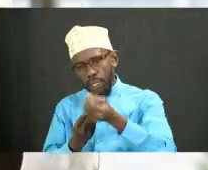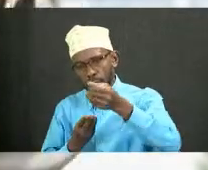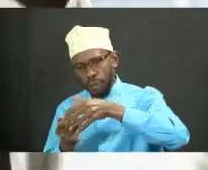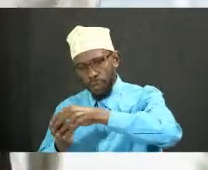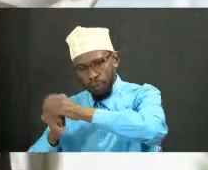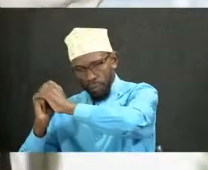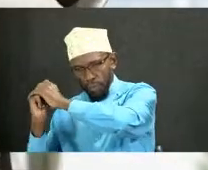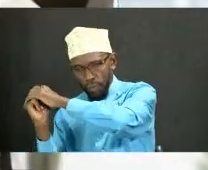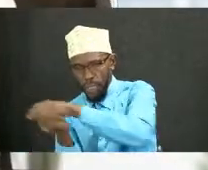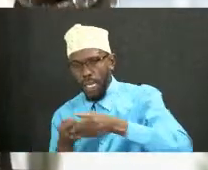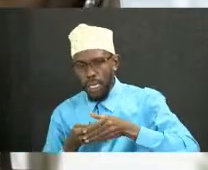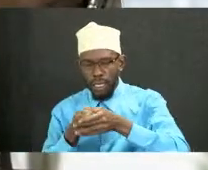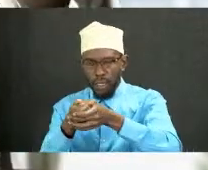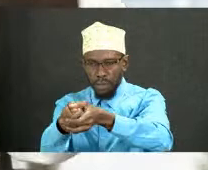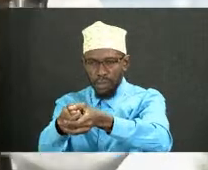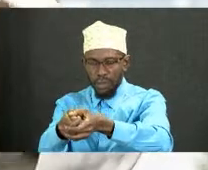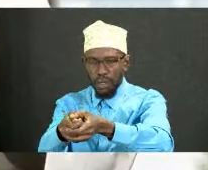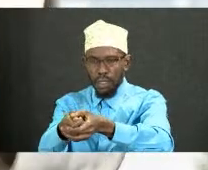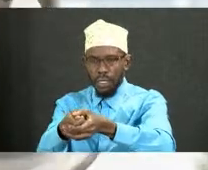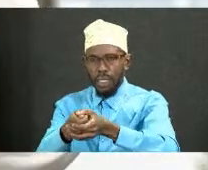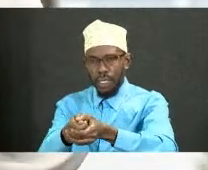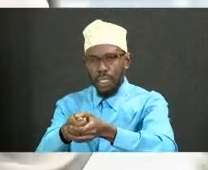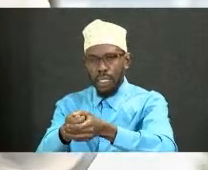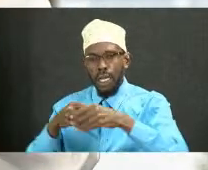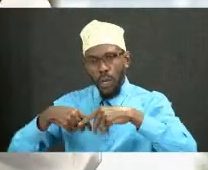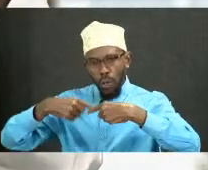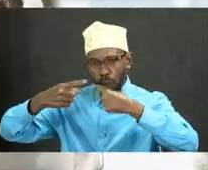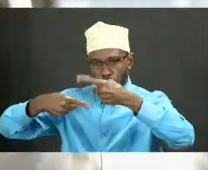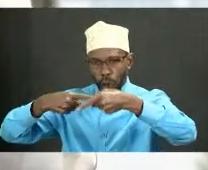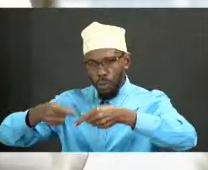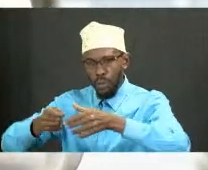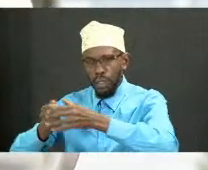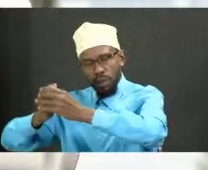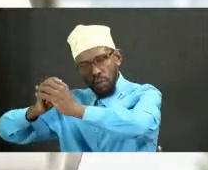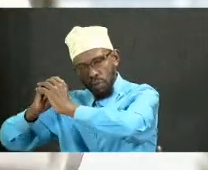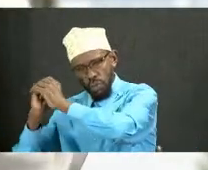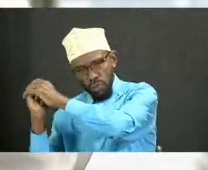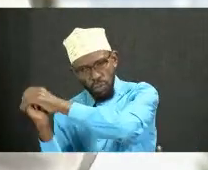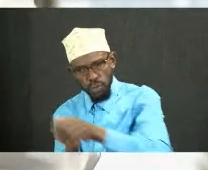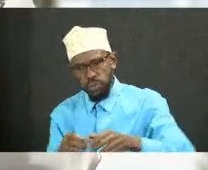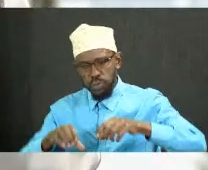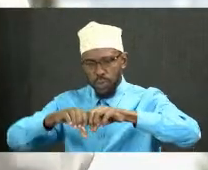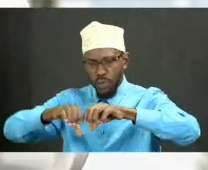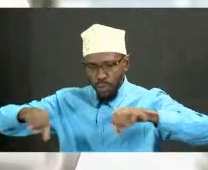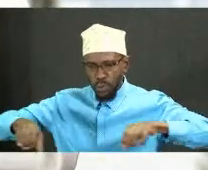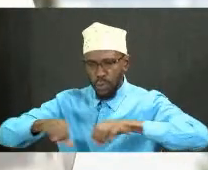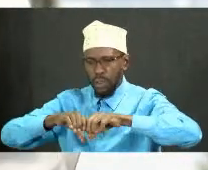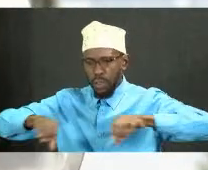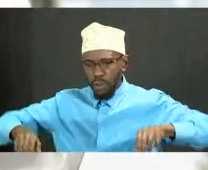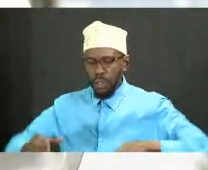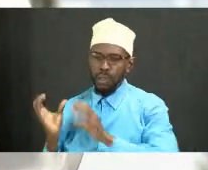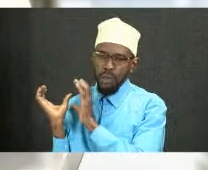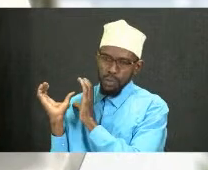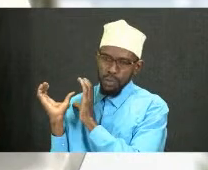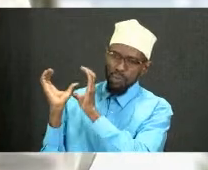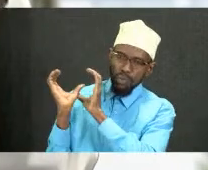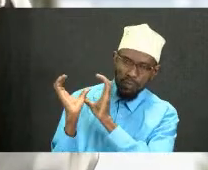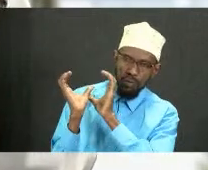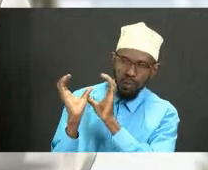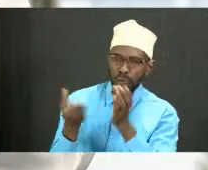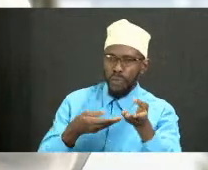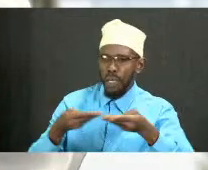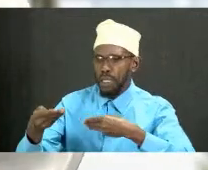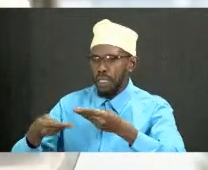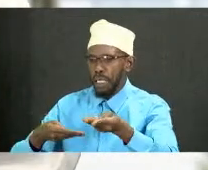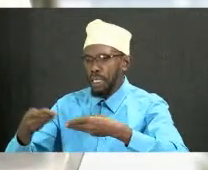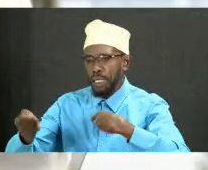shoka. Kisha akamkabidhi ile shoka, akamweleza nenda kata kuni uza, nenda kata kuni uza.